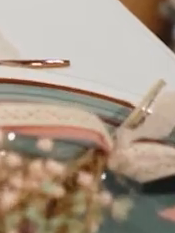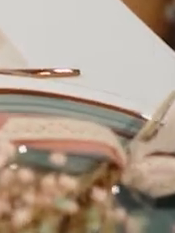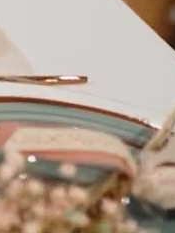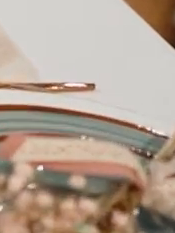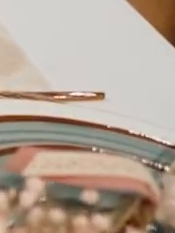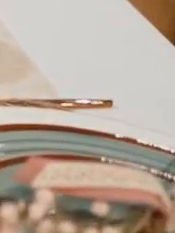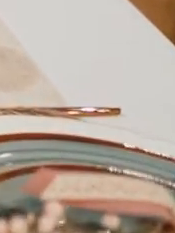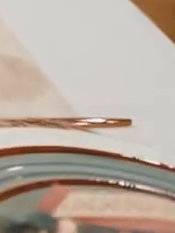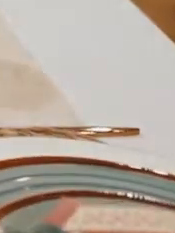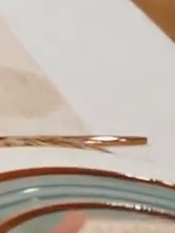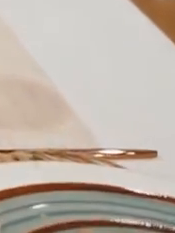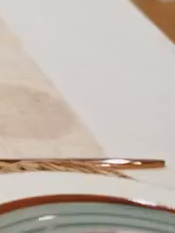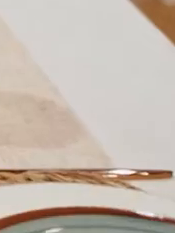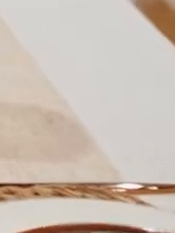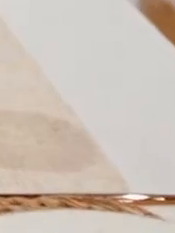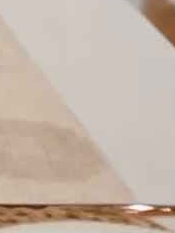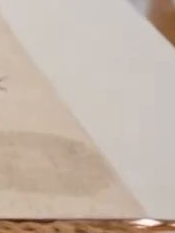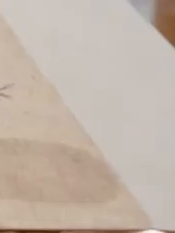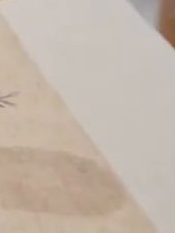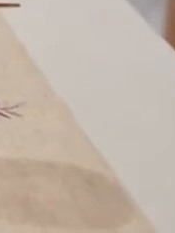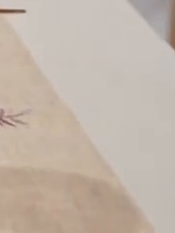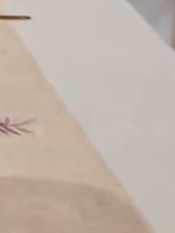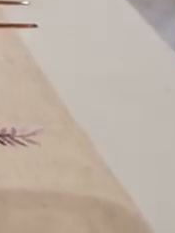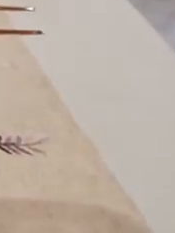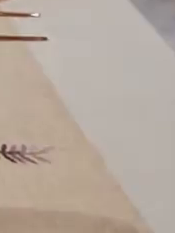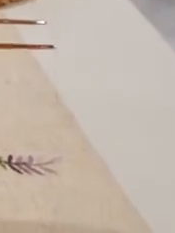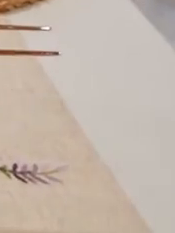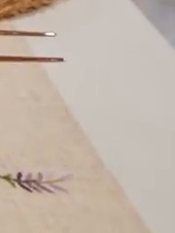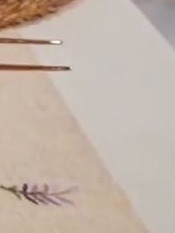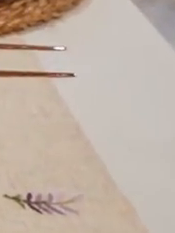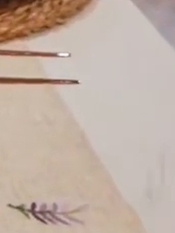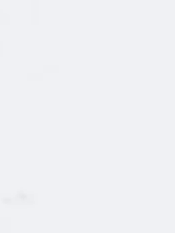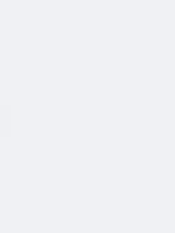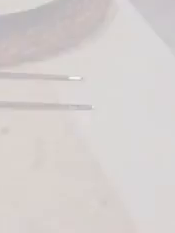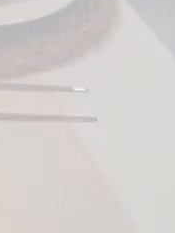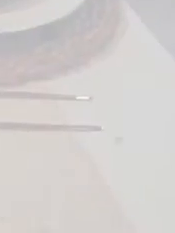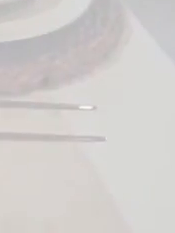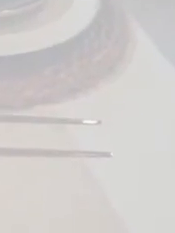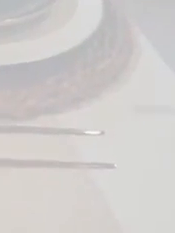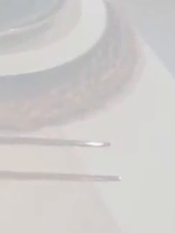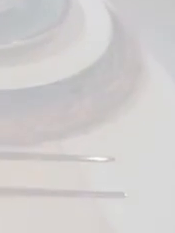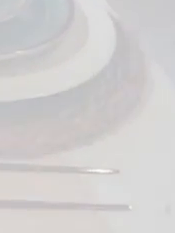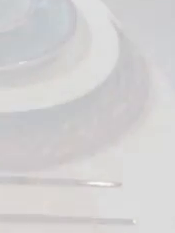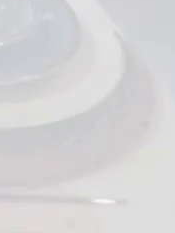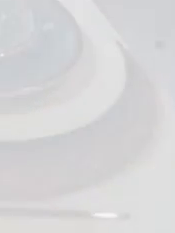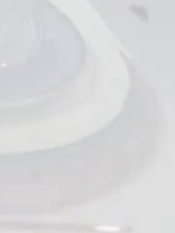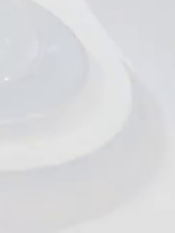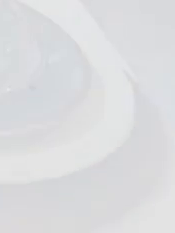importants? No hi ha res més important que ara. Celebrem cada dia.